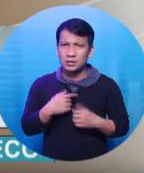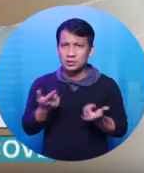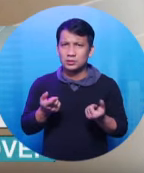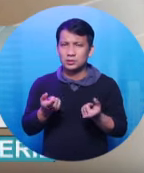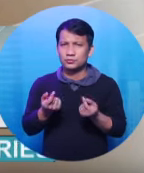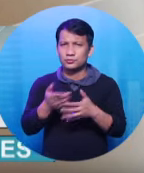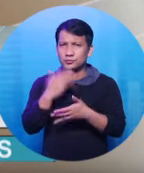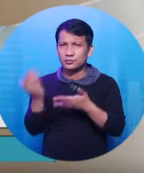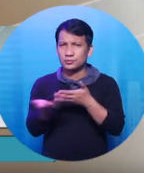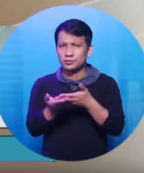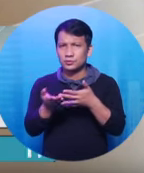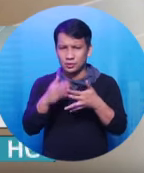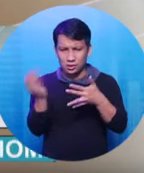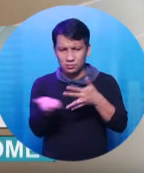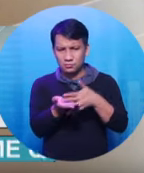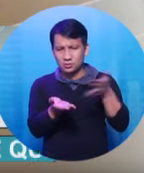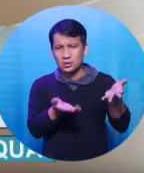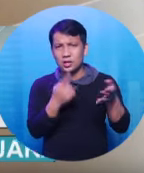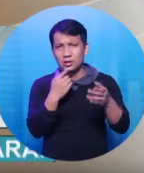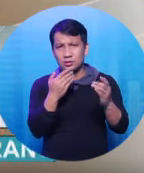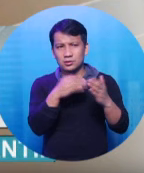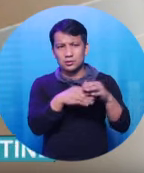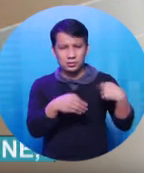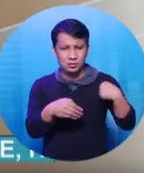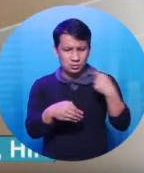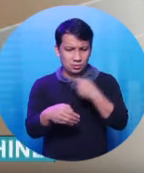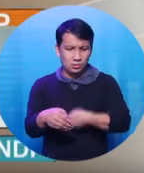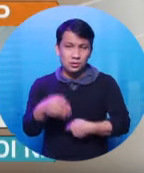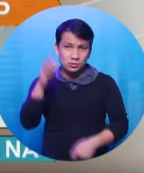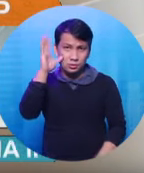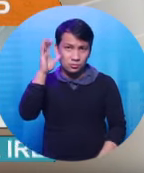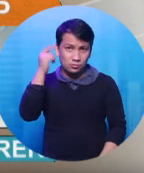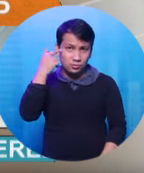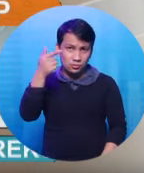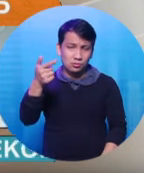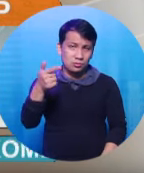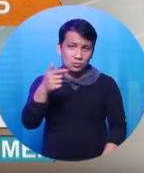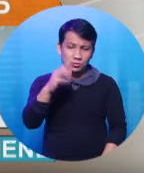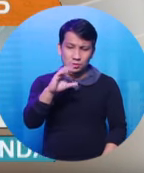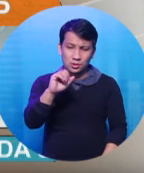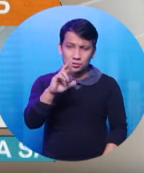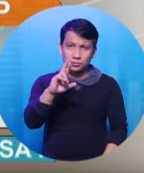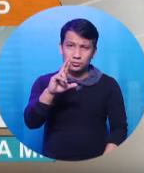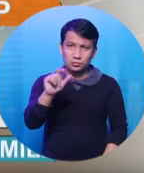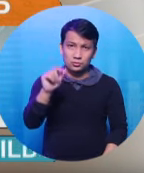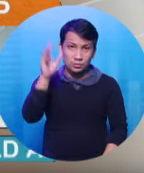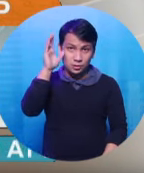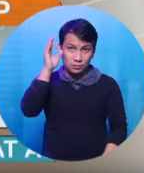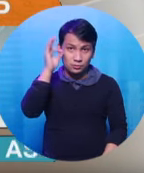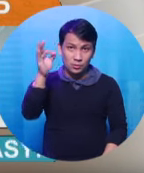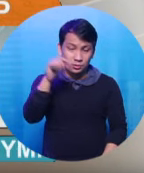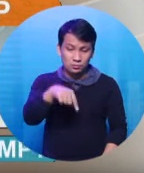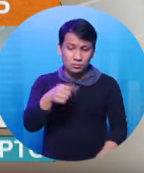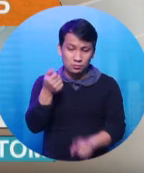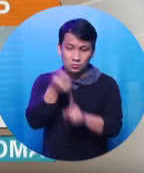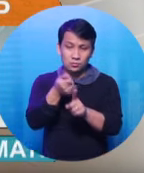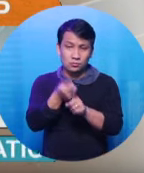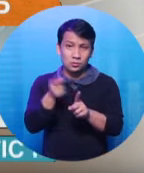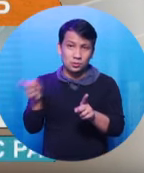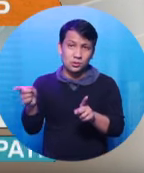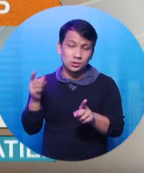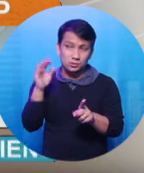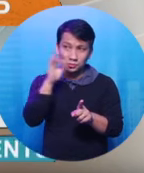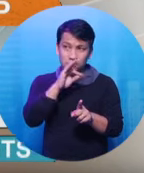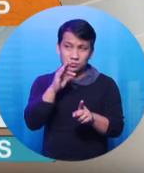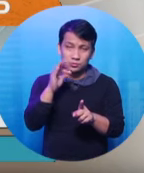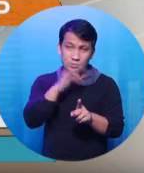isinampa ninyo laban dito kay Chen Wei Go, a.k.a. Carson Fei, na binugbog sarado ang ating kalahi, ating